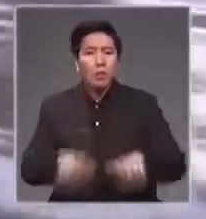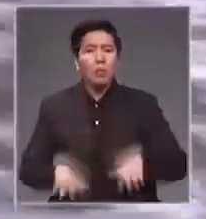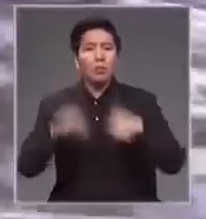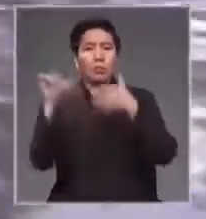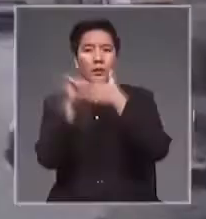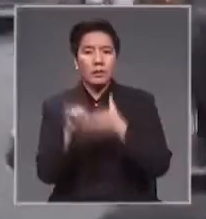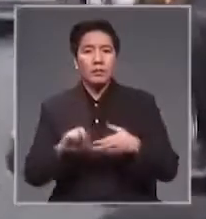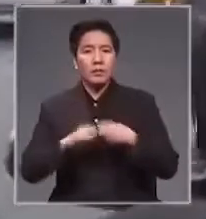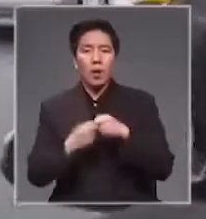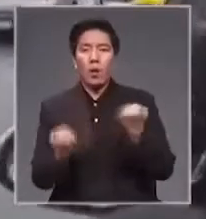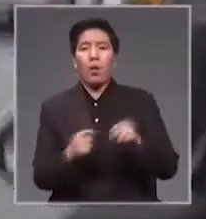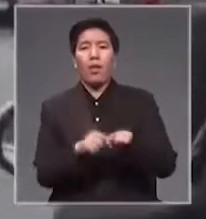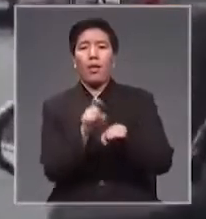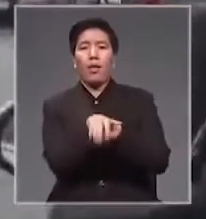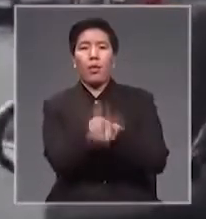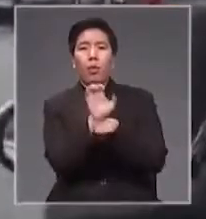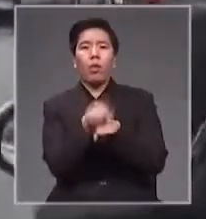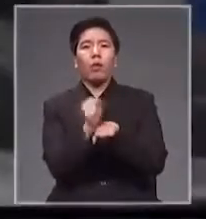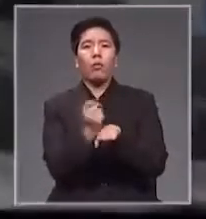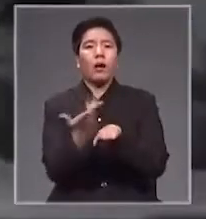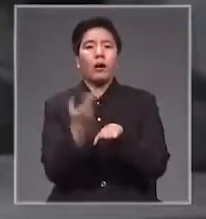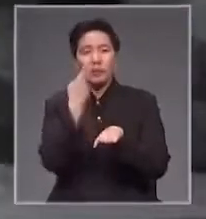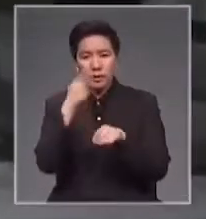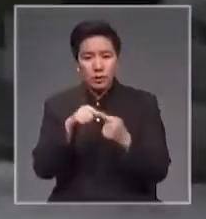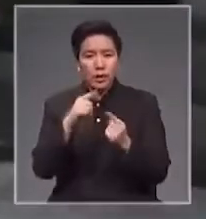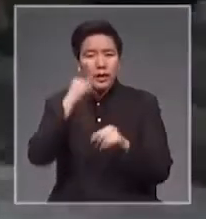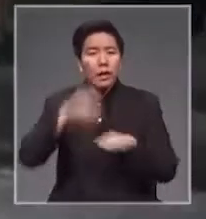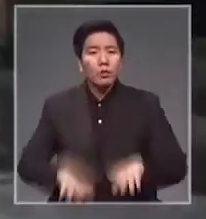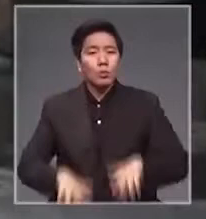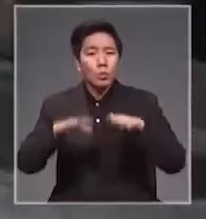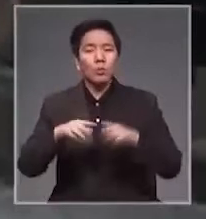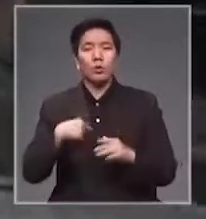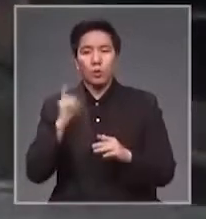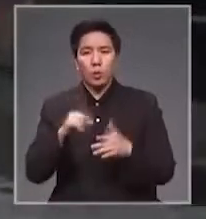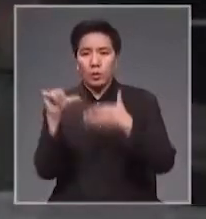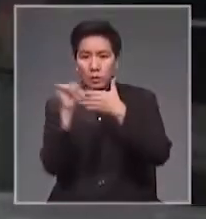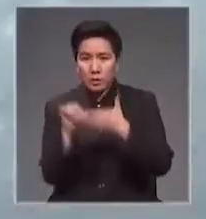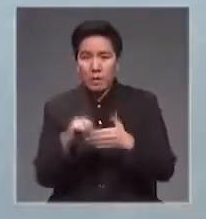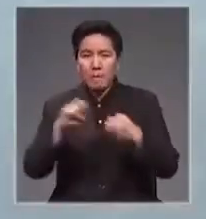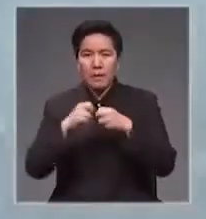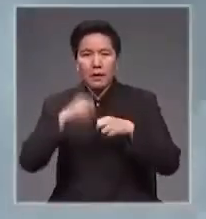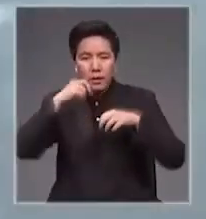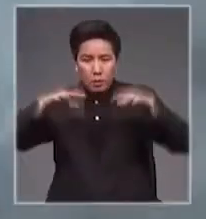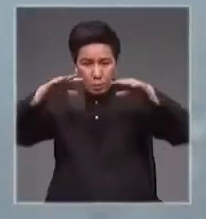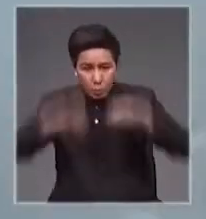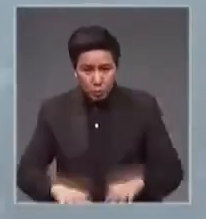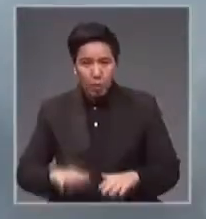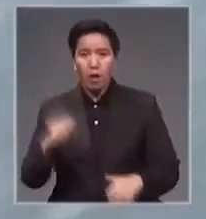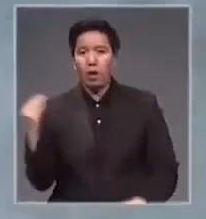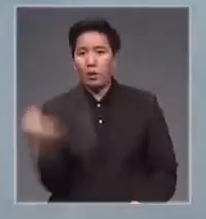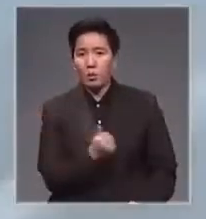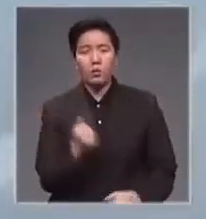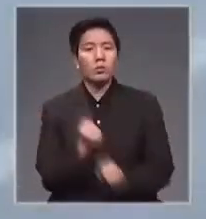ถเสียทำให้เกิดน้ำท่วมชั่วคราวนะครับวันนี้เราต้องแก้ปัญหาให้น้ำลดลงให้ได้โดยเร็วที่สุดนะครับซึ่ง